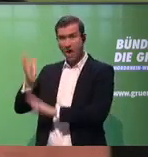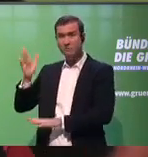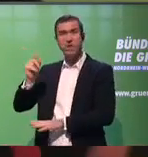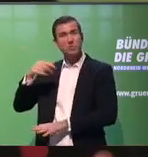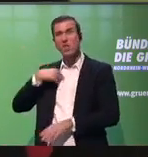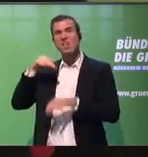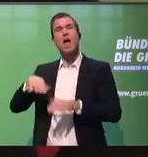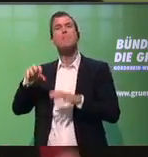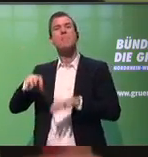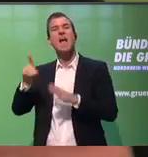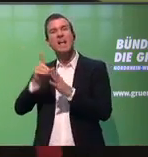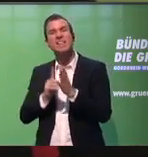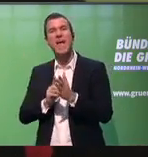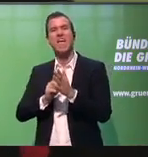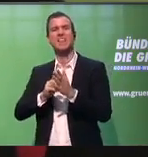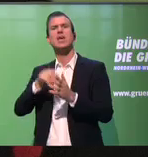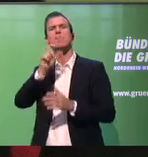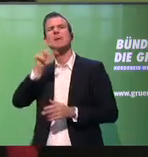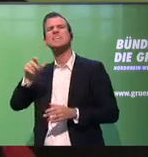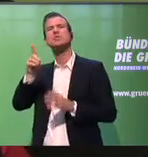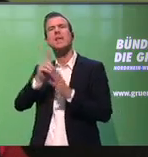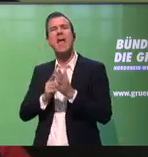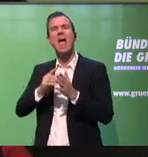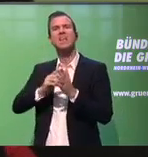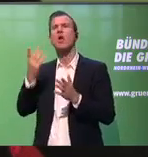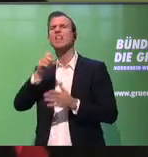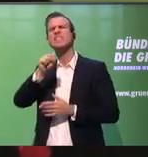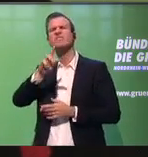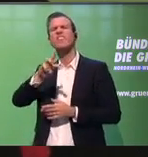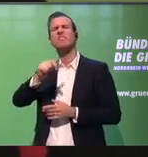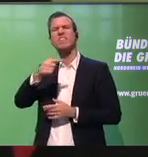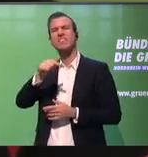SWIFT, keine Bankdaten und auch keine Passagierdaten überweisen.